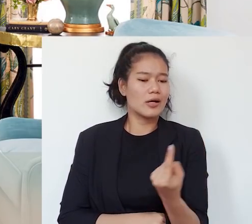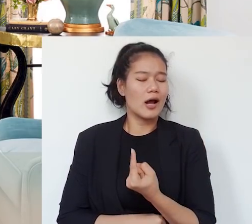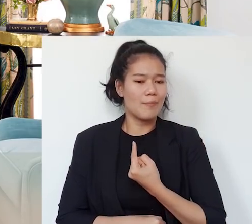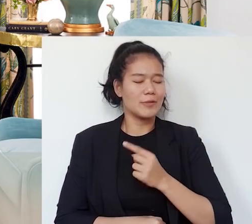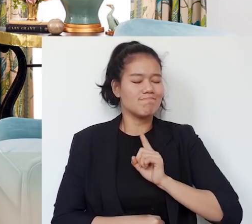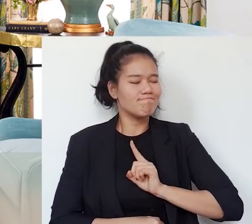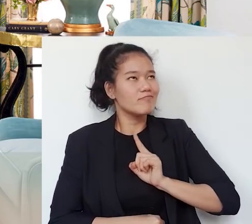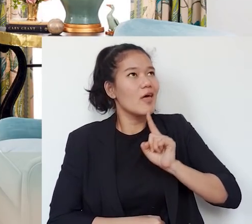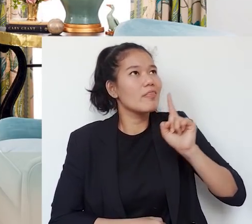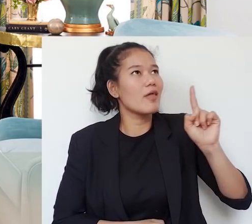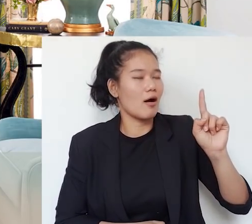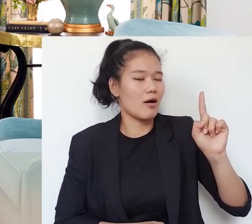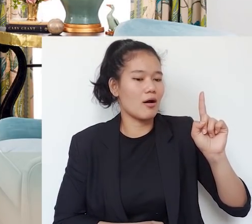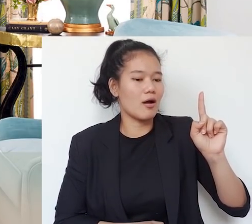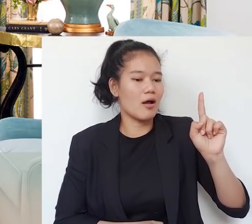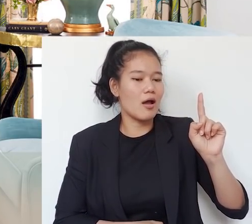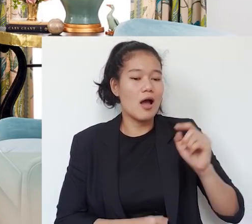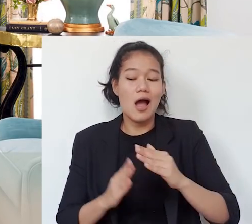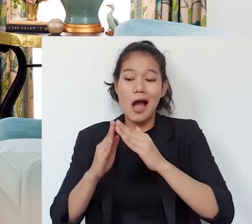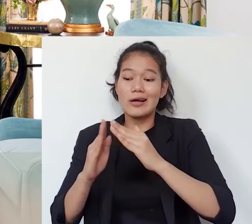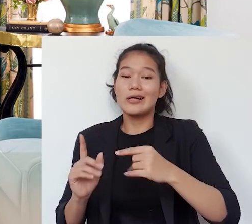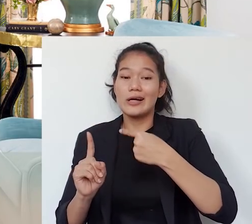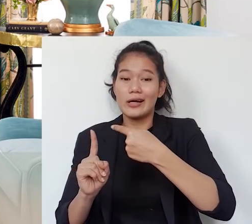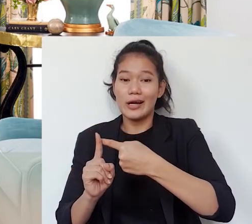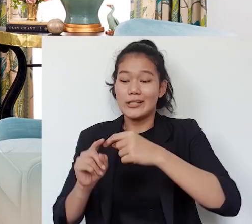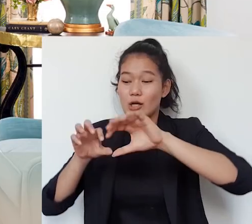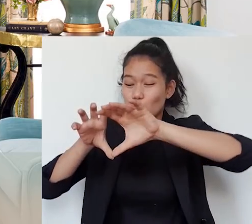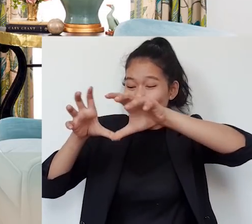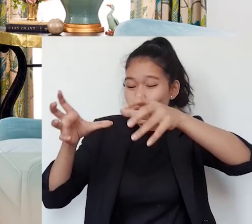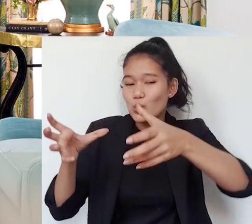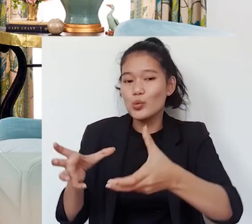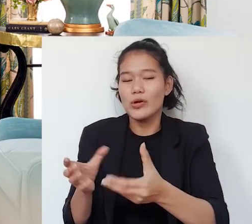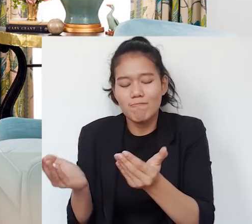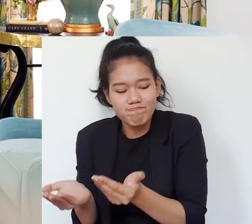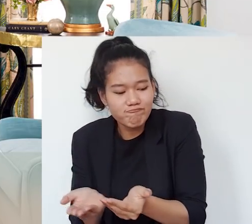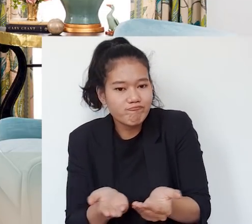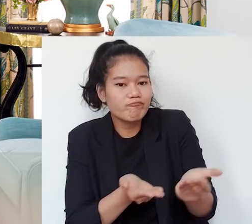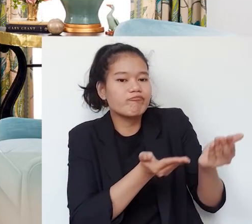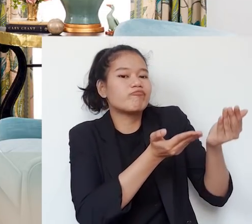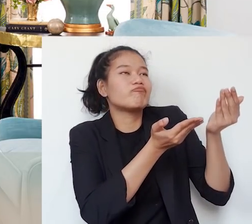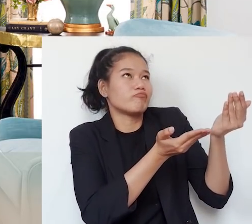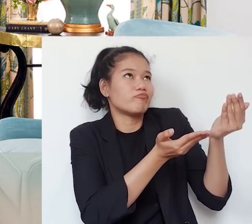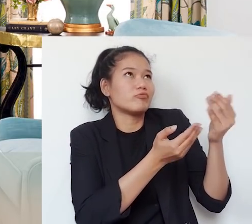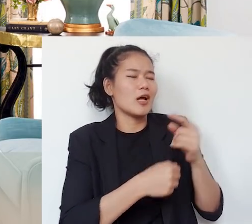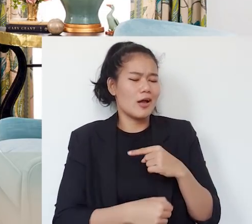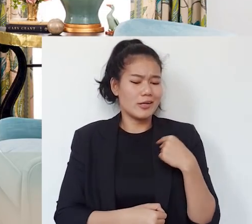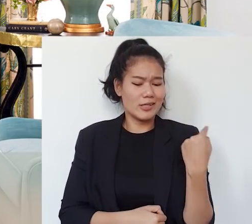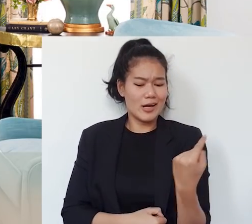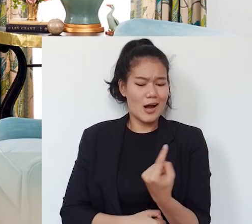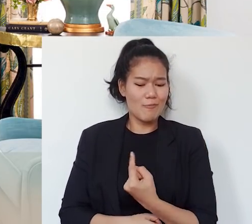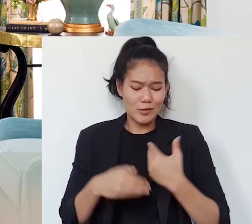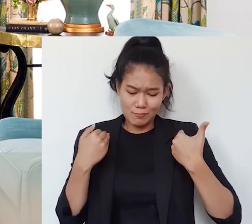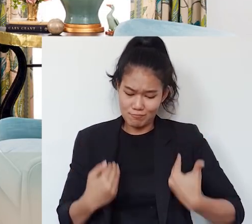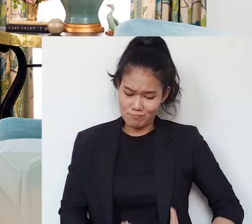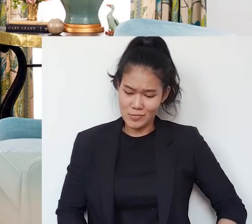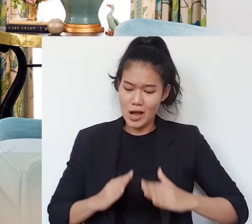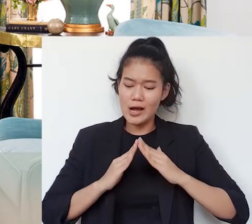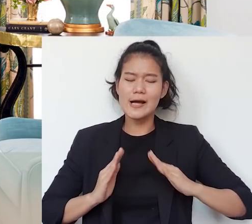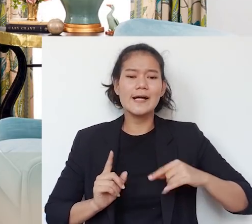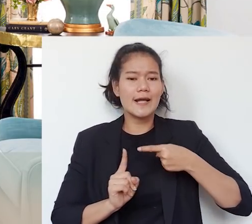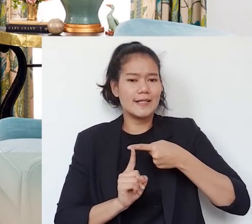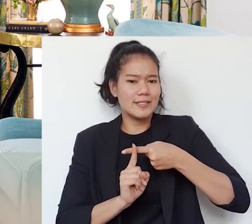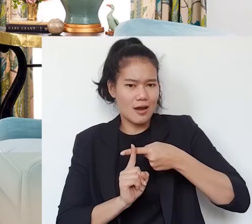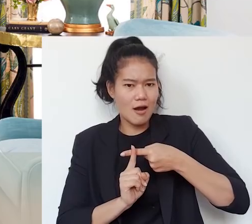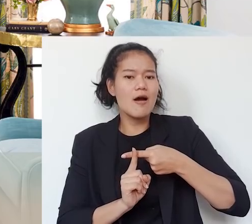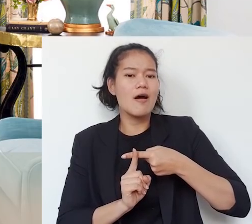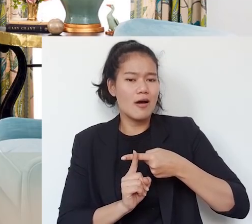ini kami mau datang membawa gereja-gereja di seluruh dunia. Kiranya keberadaan kami sebagai